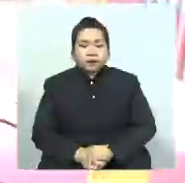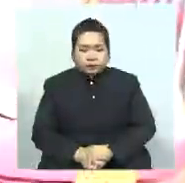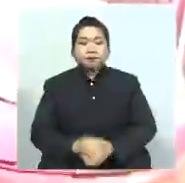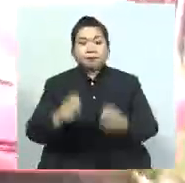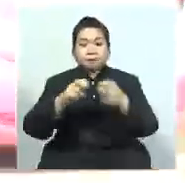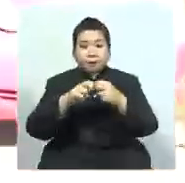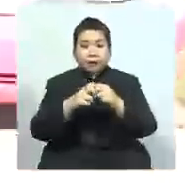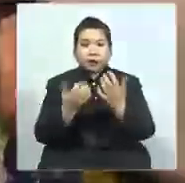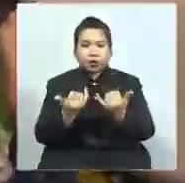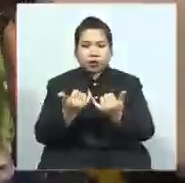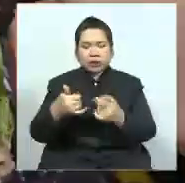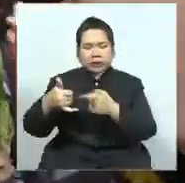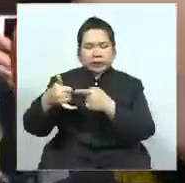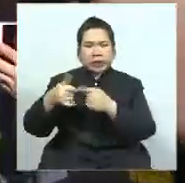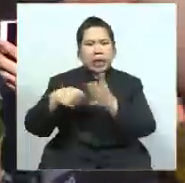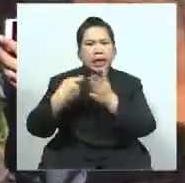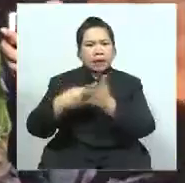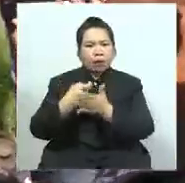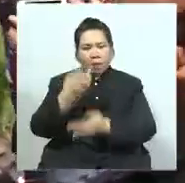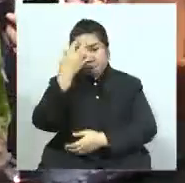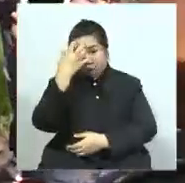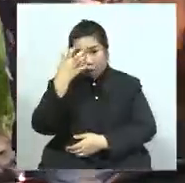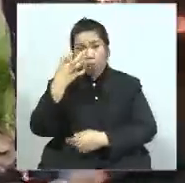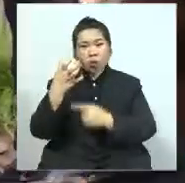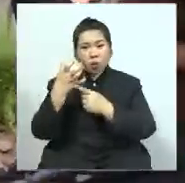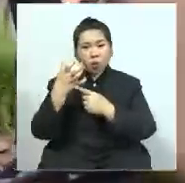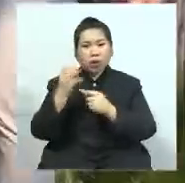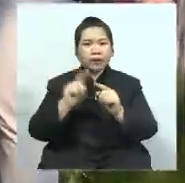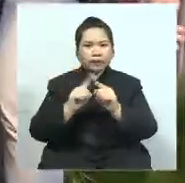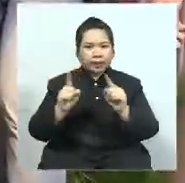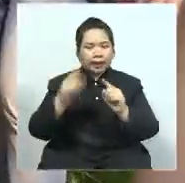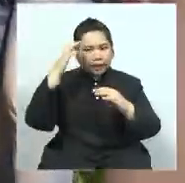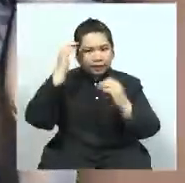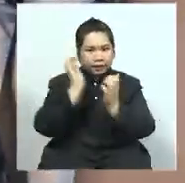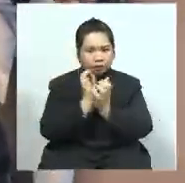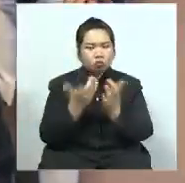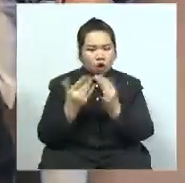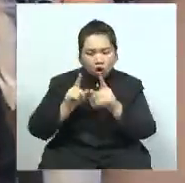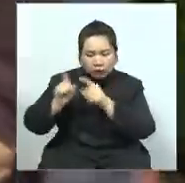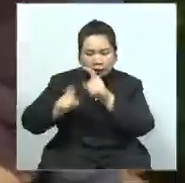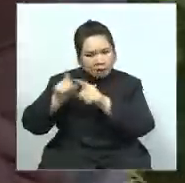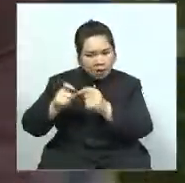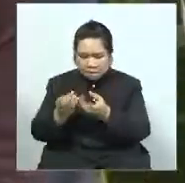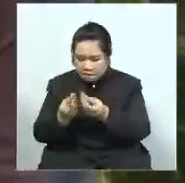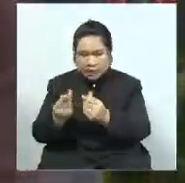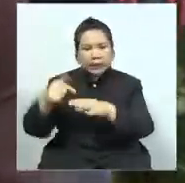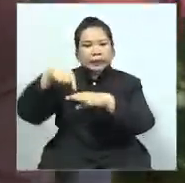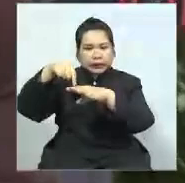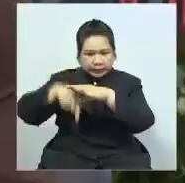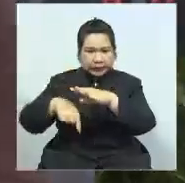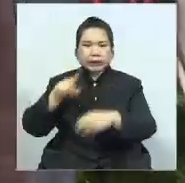คดีนี้นะคะแม้ว่าผู้ต้องหาจะอ้างว่าทำไปเพราะบันดาลโทสะแต่ว่าพนักงานสอบสวนจะสอบปากคำผู้ต้องหาอย่างละเอียดอีก